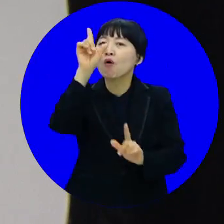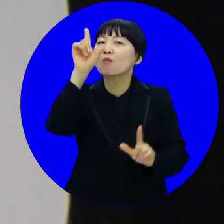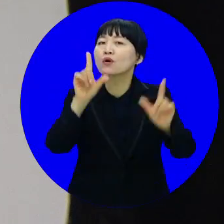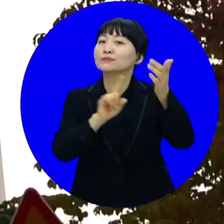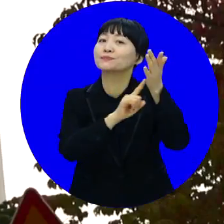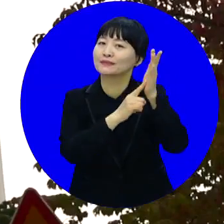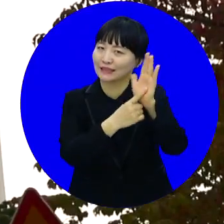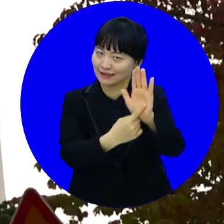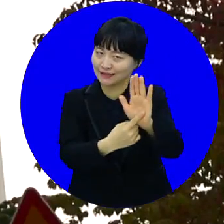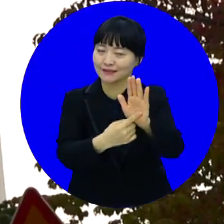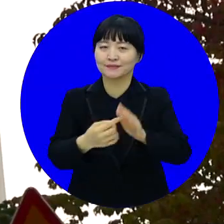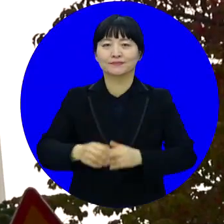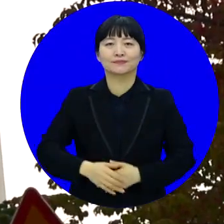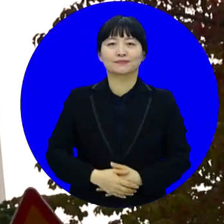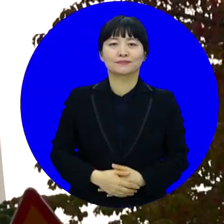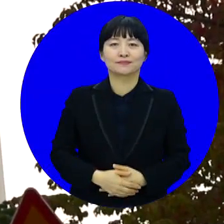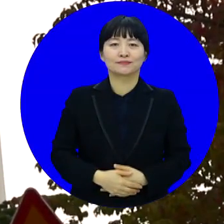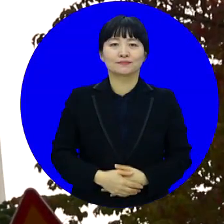보겠습니다.